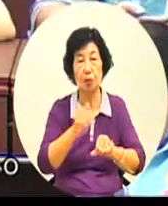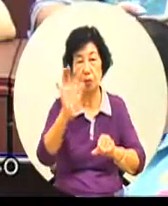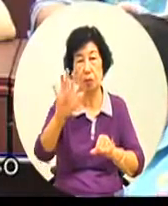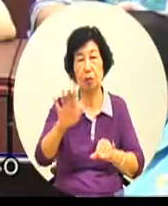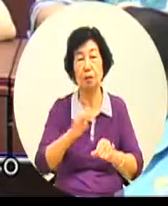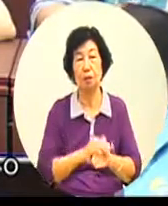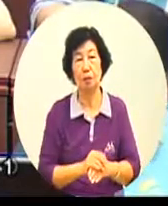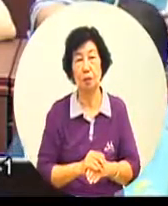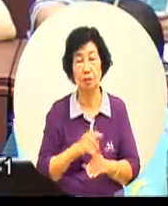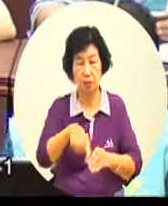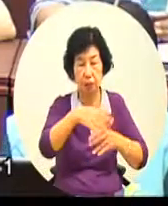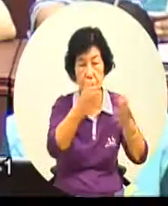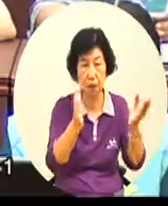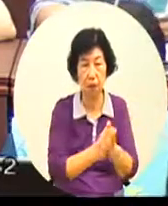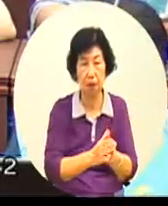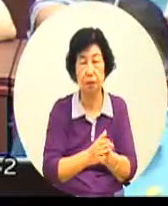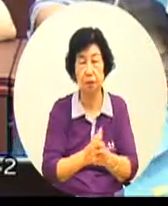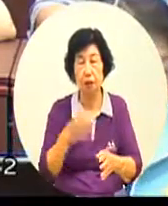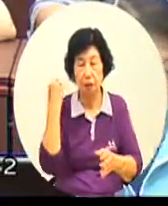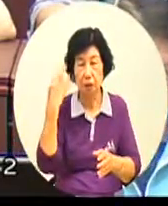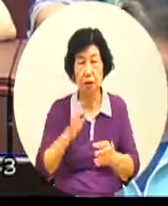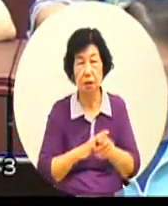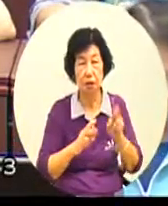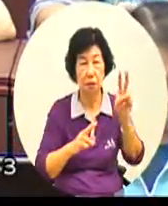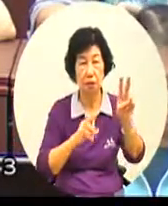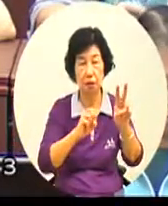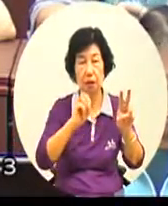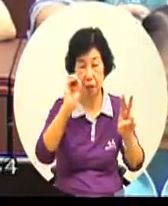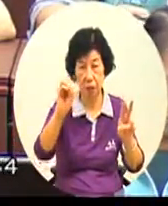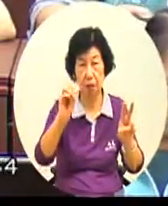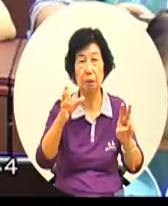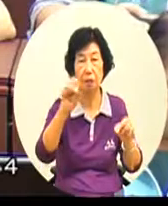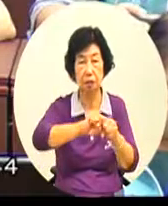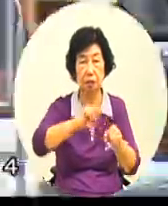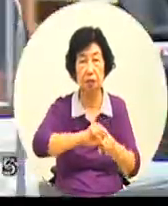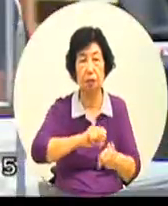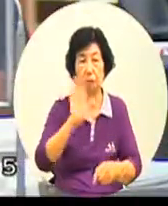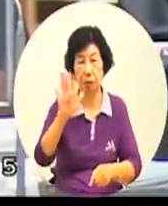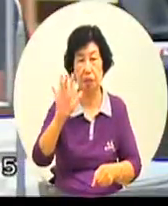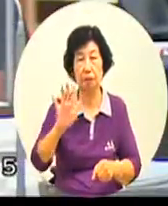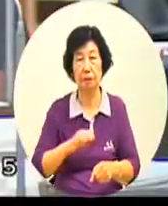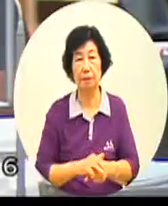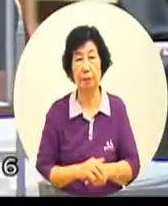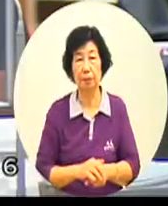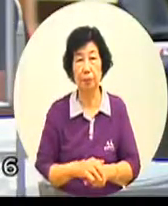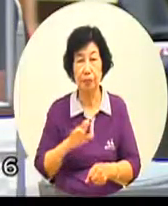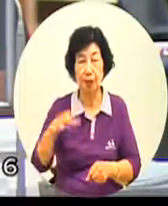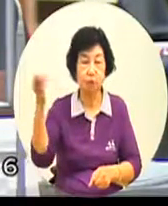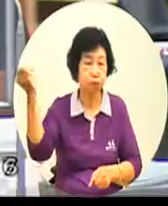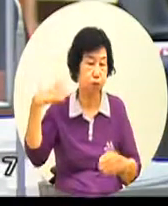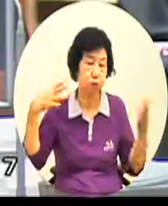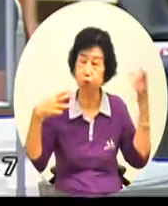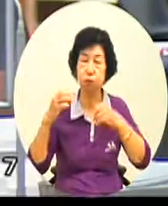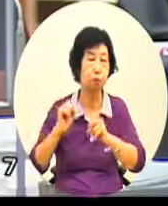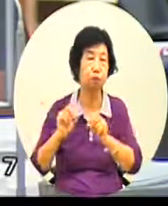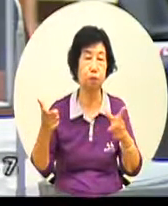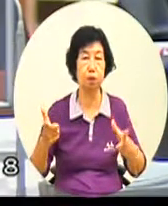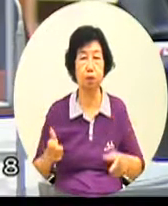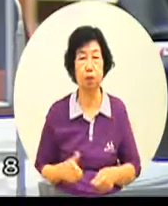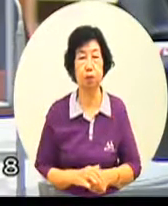个部分在新的 2.0 版里面也是会增加。 局长，可能我的信息跟你的信息好像不太对，好